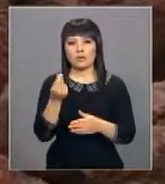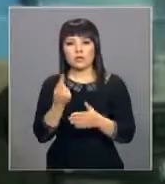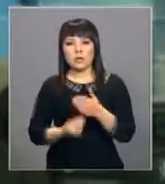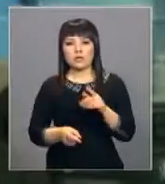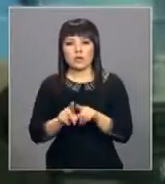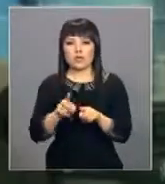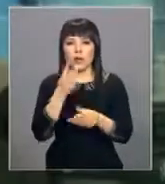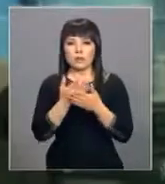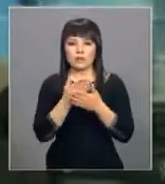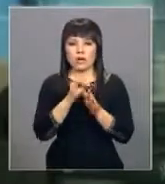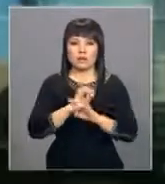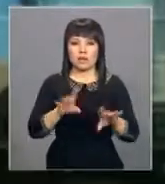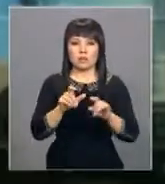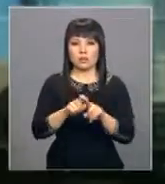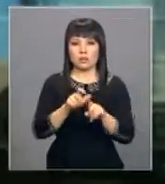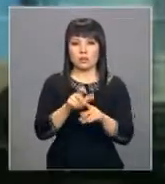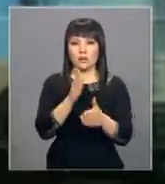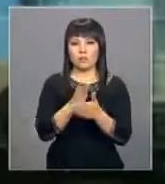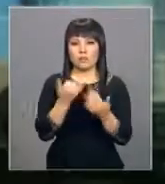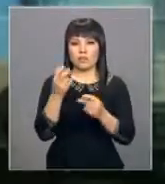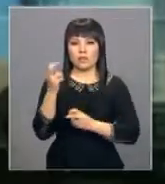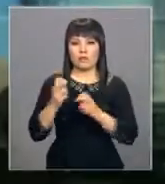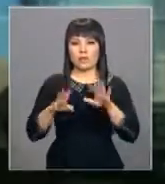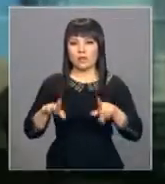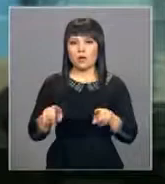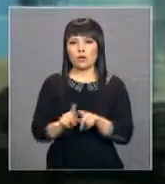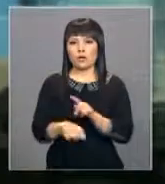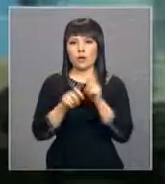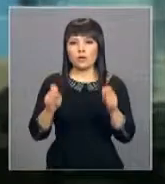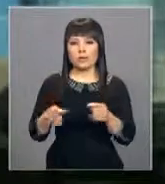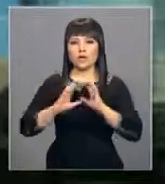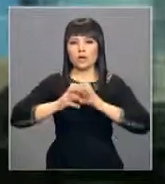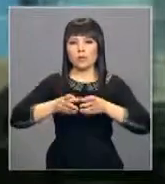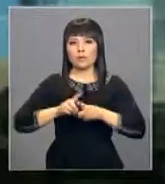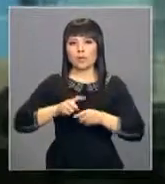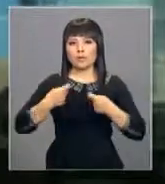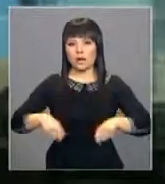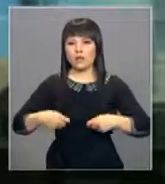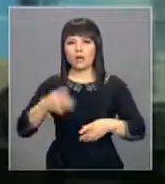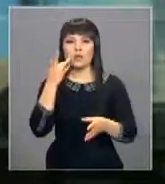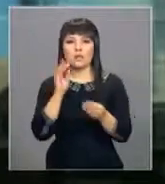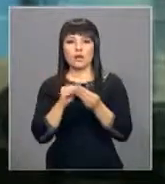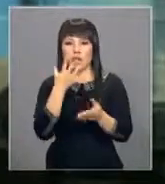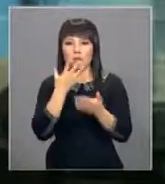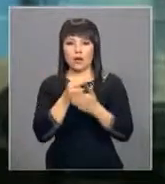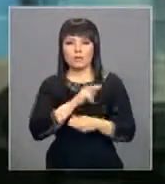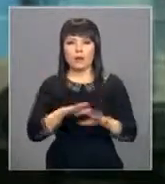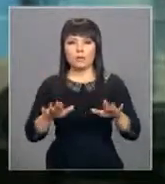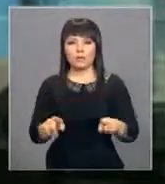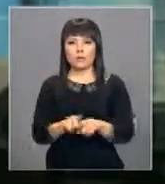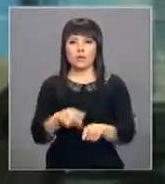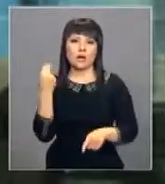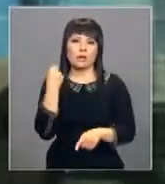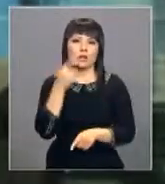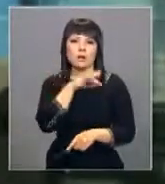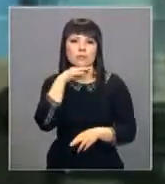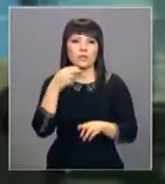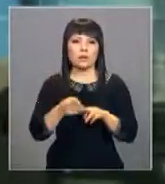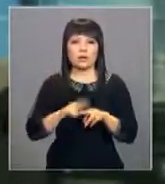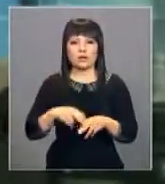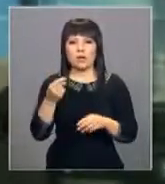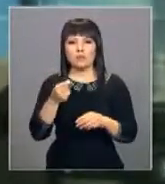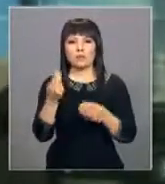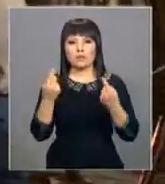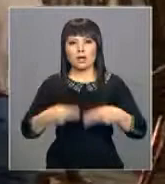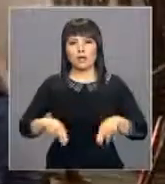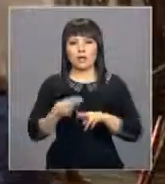айтады. Кейбір кен өндірісі әлі де болса, әлем нарығында өз орнын сақтап қалуға тырысқанмен қарызға белшеден батқан соң банкротқа